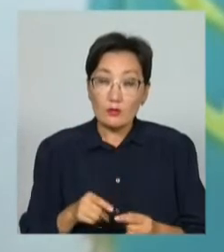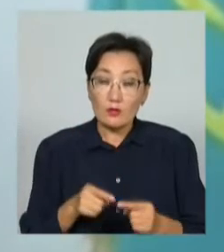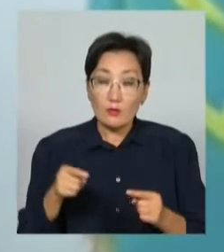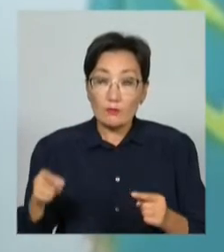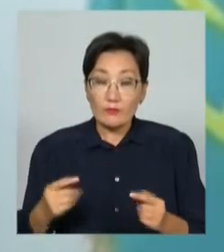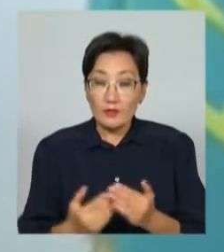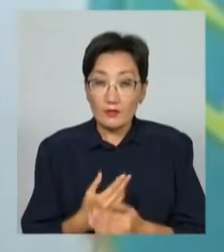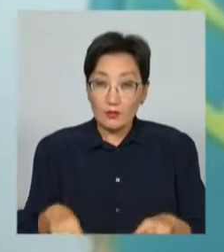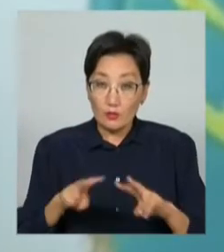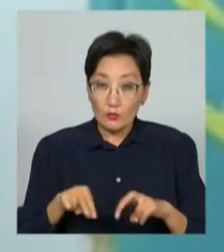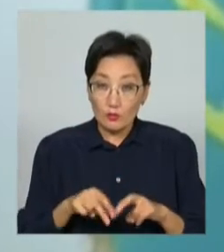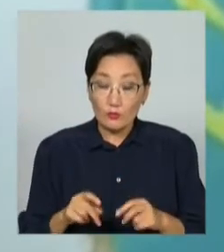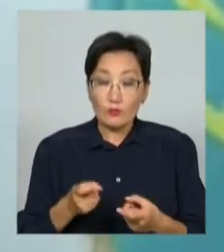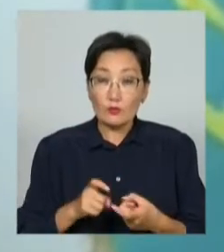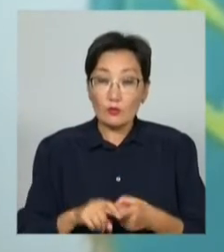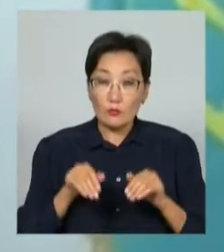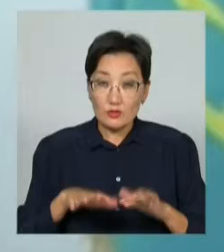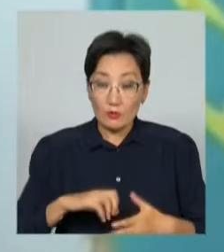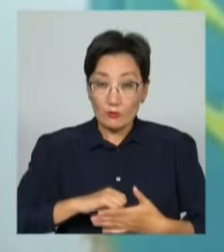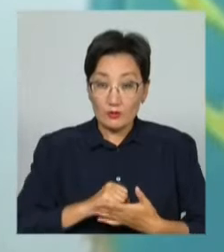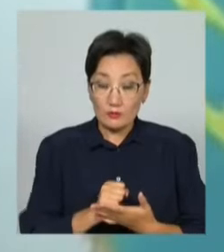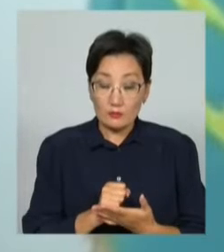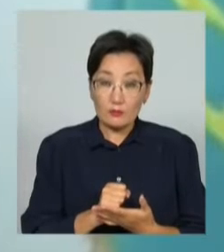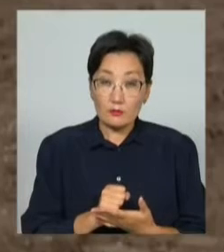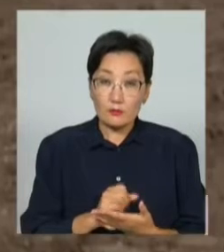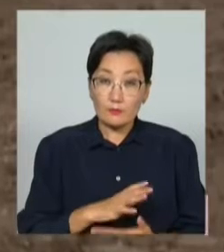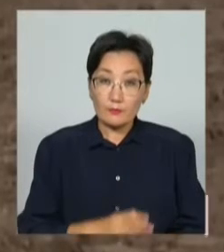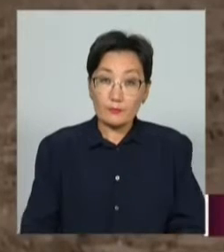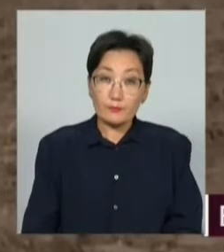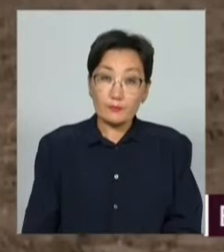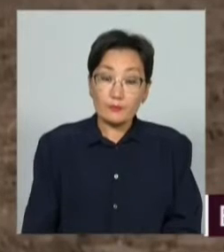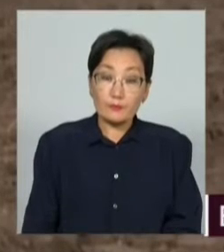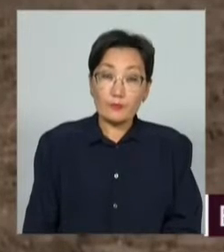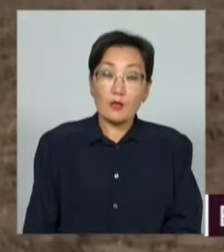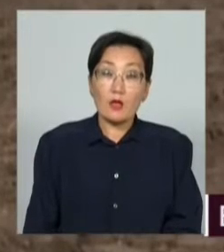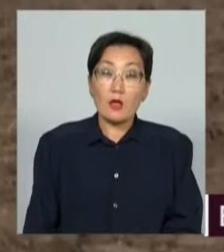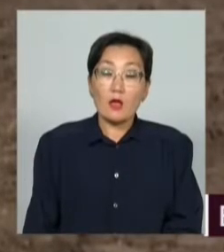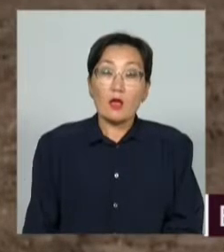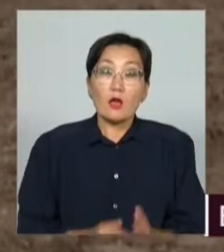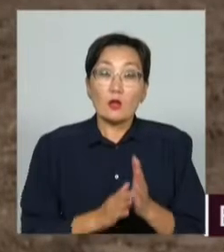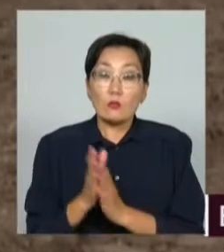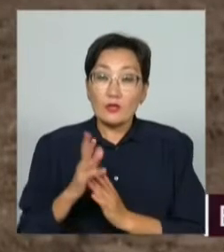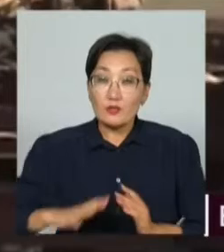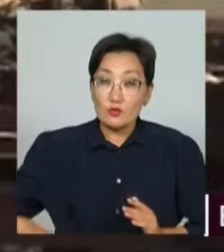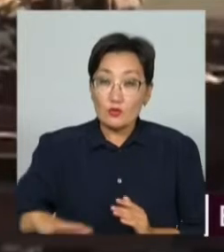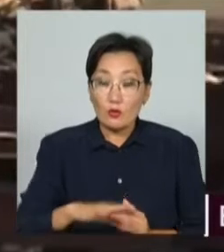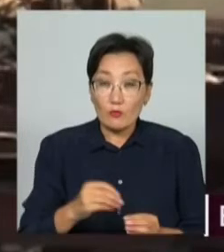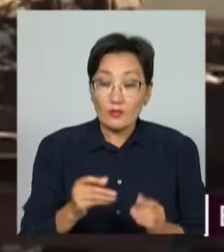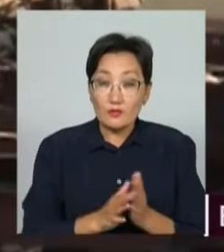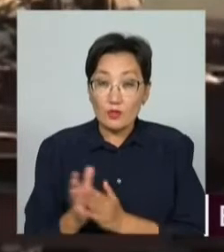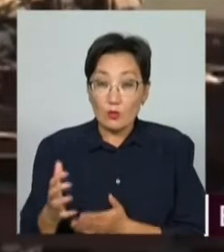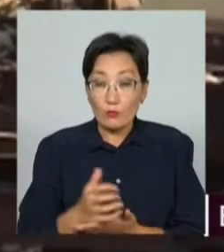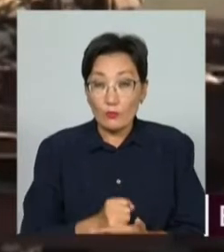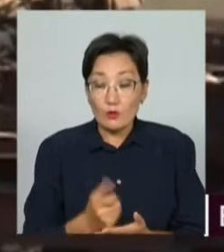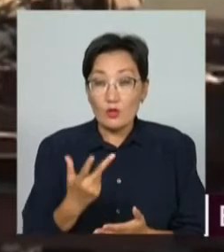туралы шешім қабылданып, өтінімдерді қабылдау басталды. Ал астықты аймақтарда жаппай егін жинау